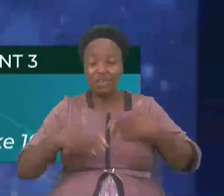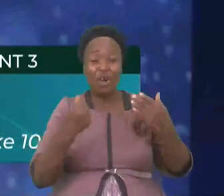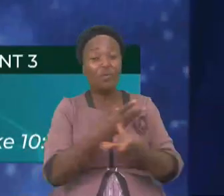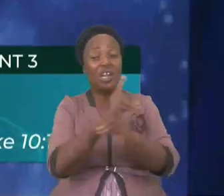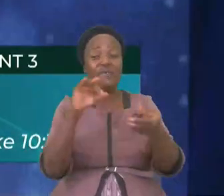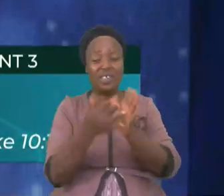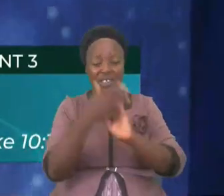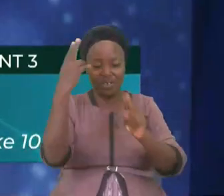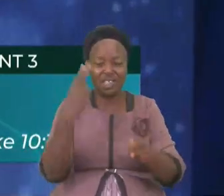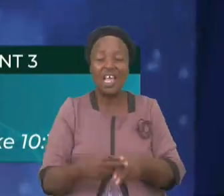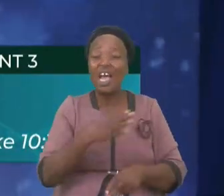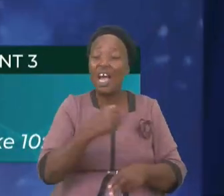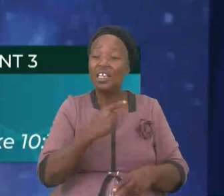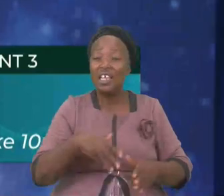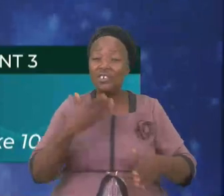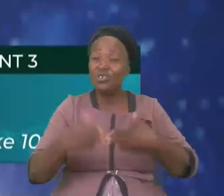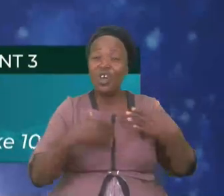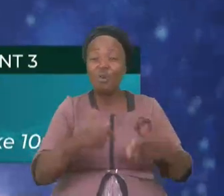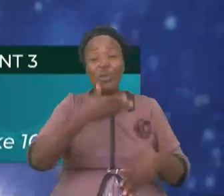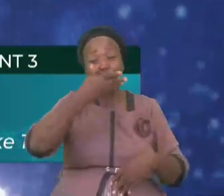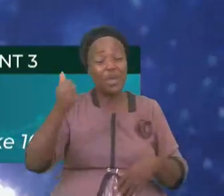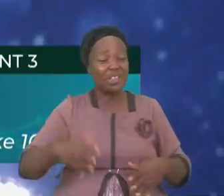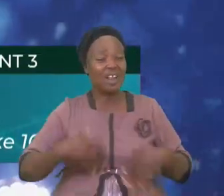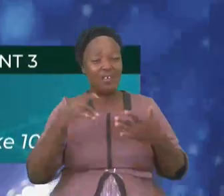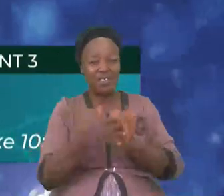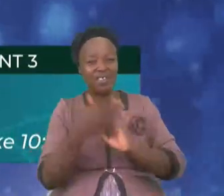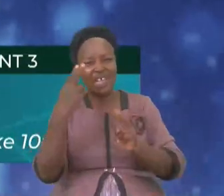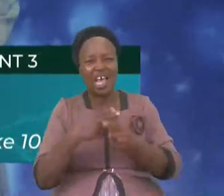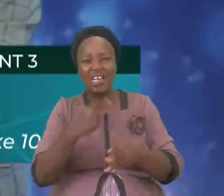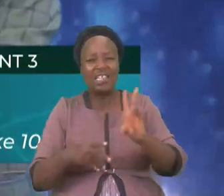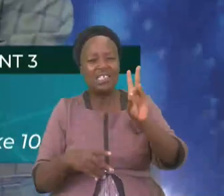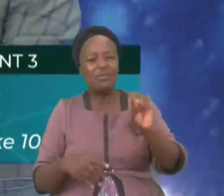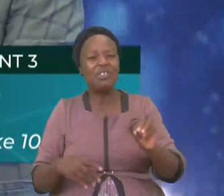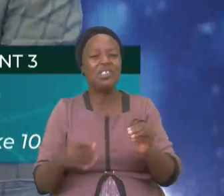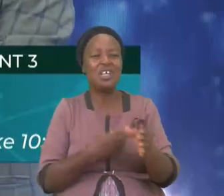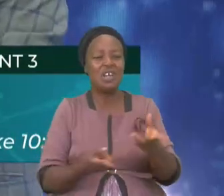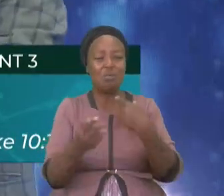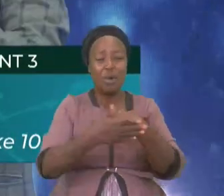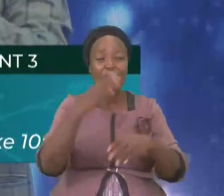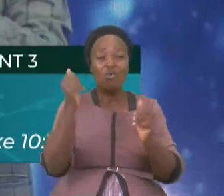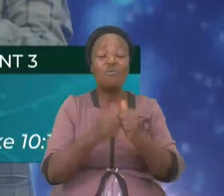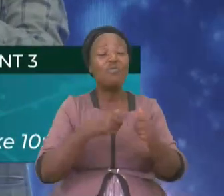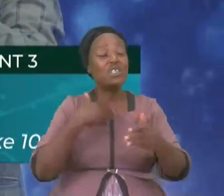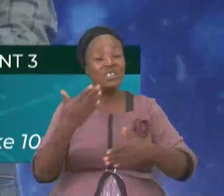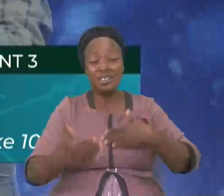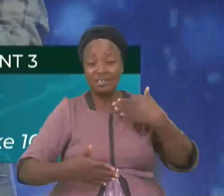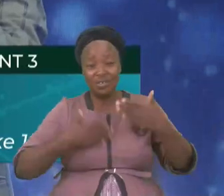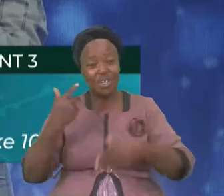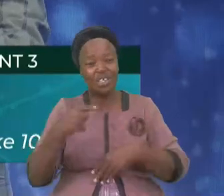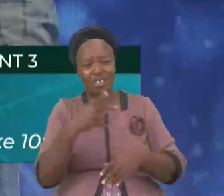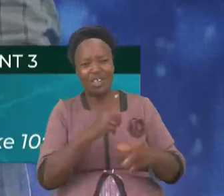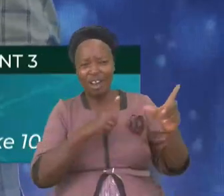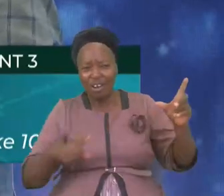la délivrance et la joie d'une meilleure vie. Les 70 revinrent avec joie, disant,